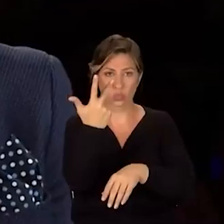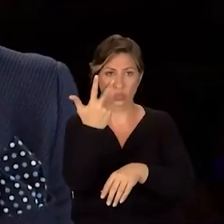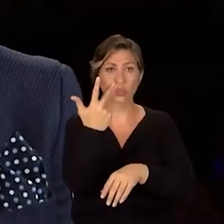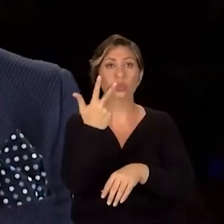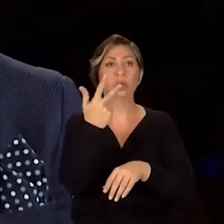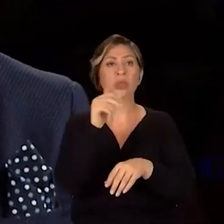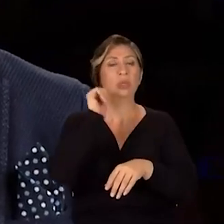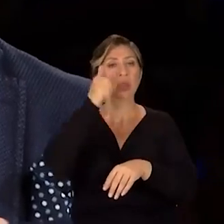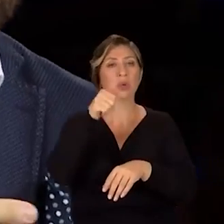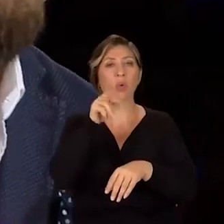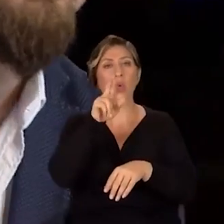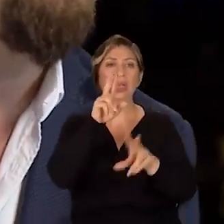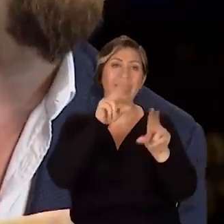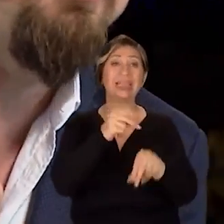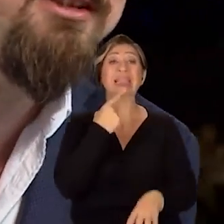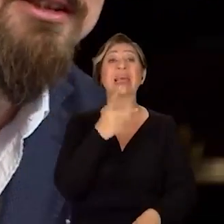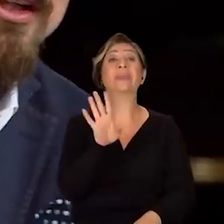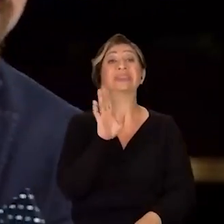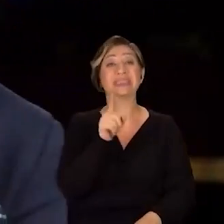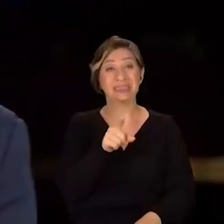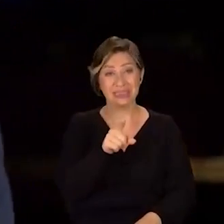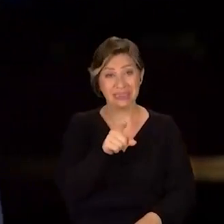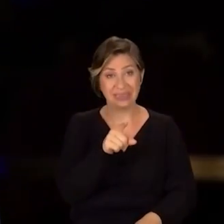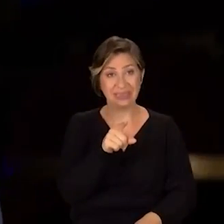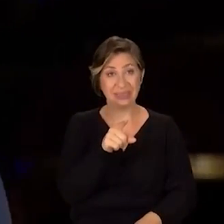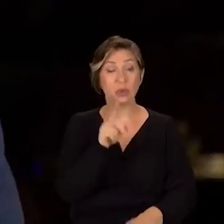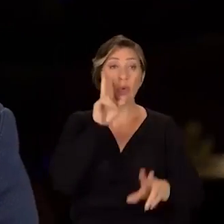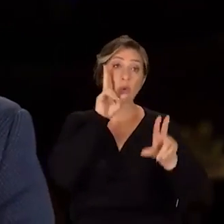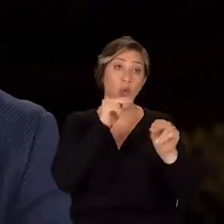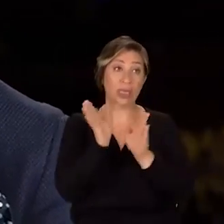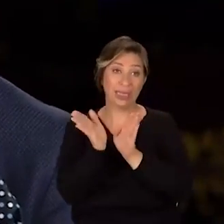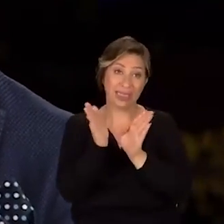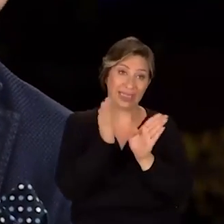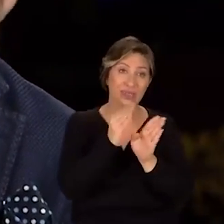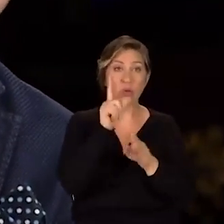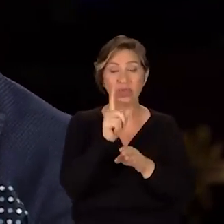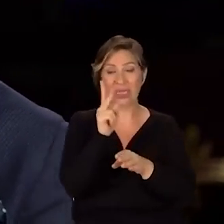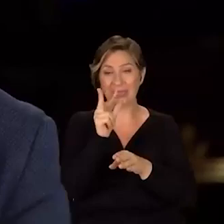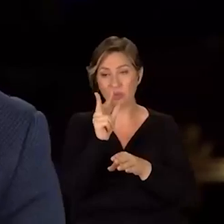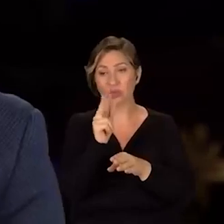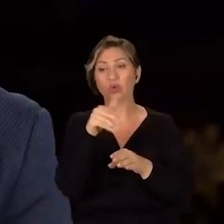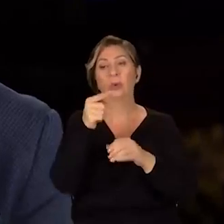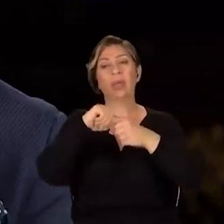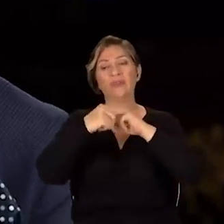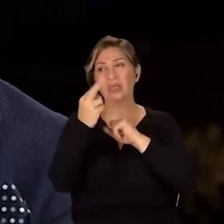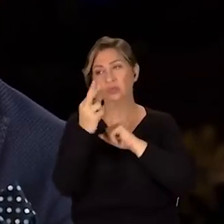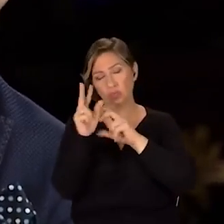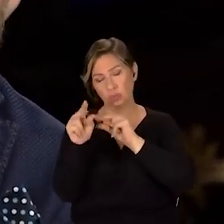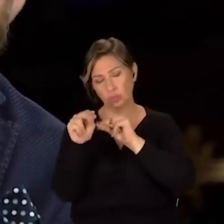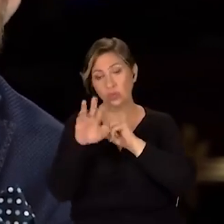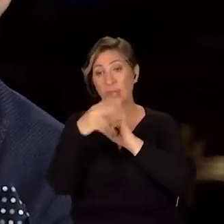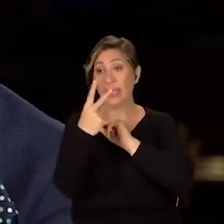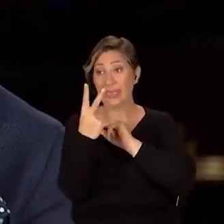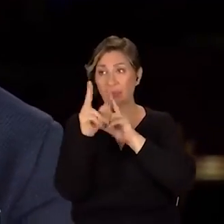birisiniz. Yarından itibaren 12'de uyuyayım zaten diyemezsiniz deniyor. Uykuya geçişinizi önce 2.5'a taşıyın, bir hafta öyle uyuyun. Sonra